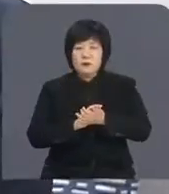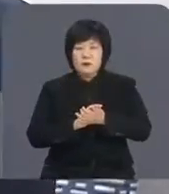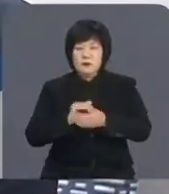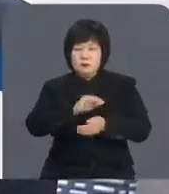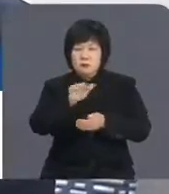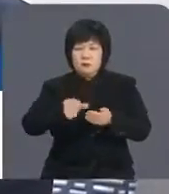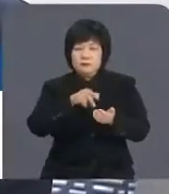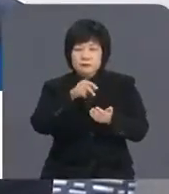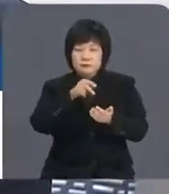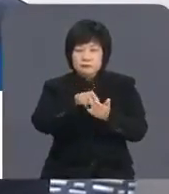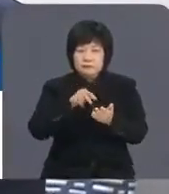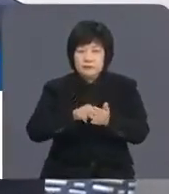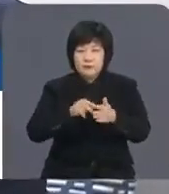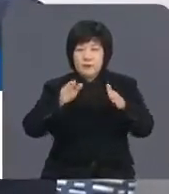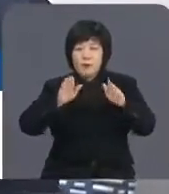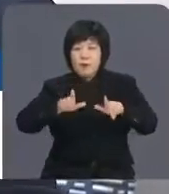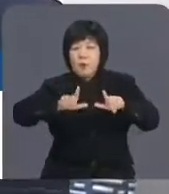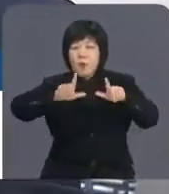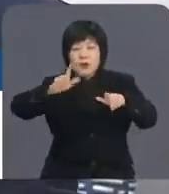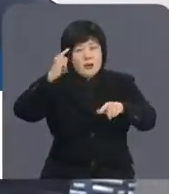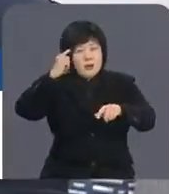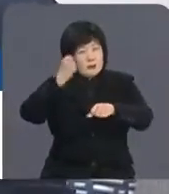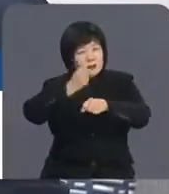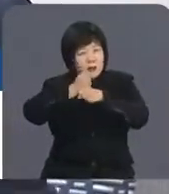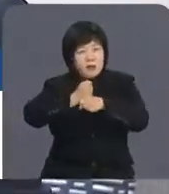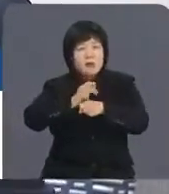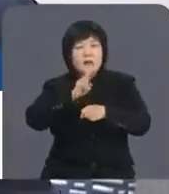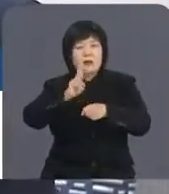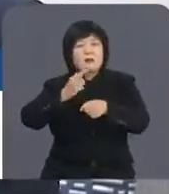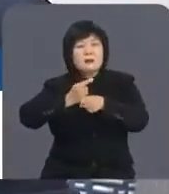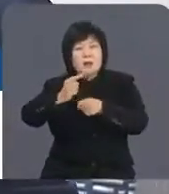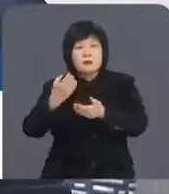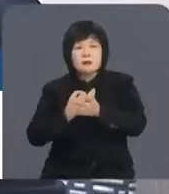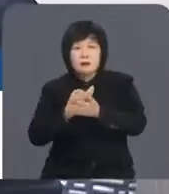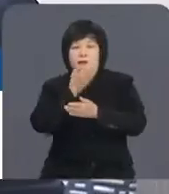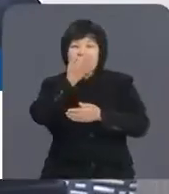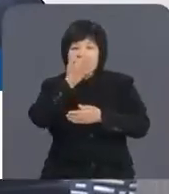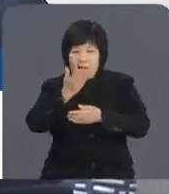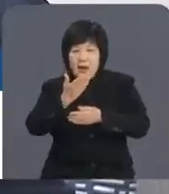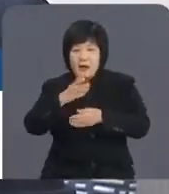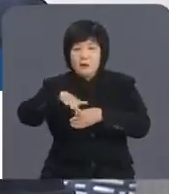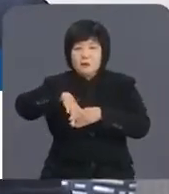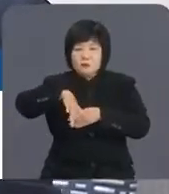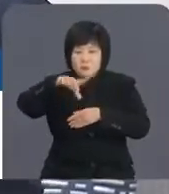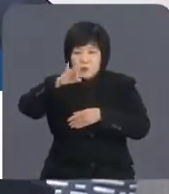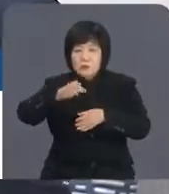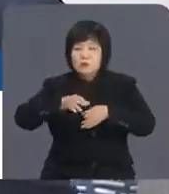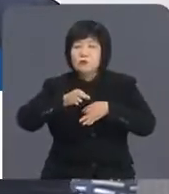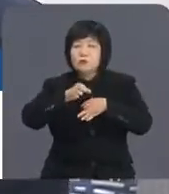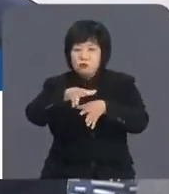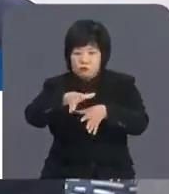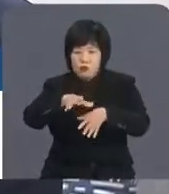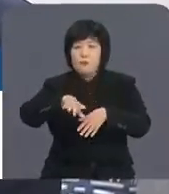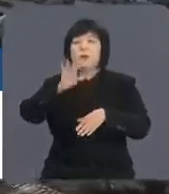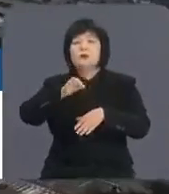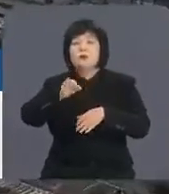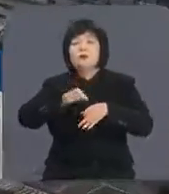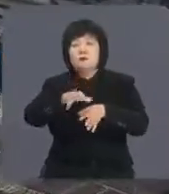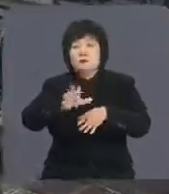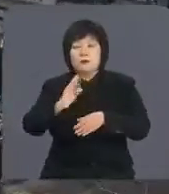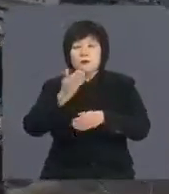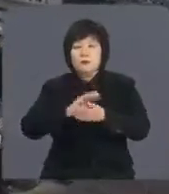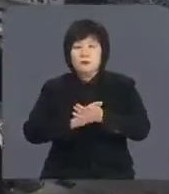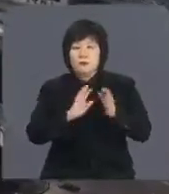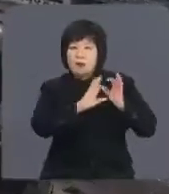올해 개발해야 애니 넘고 사는 거니까 그러다보니 초기 투자 문지르던 투자가 되는 거죠